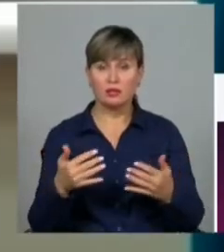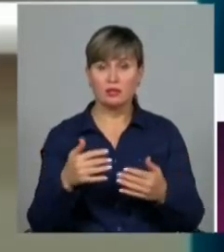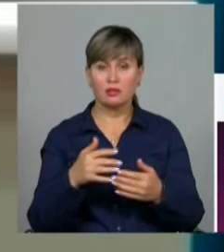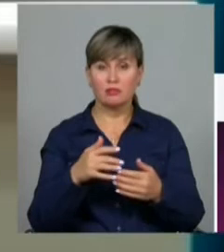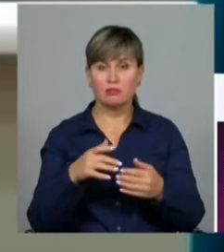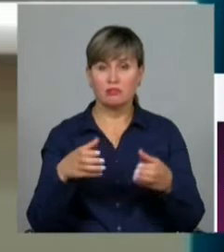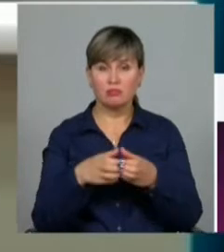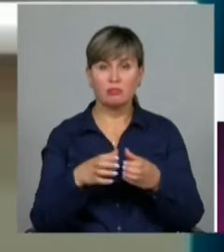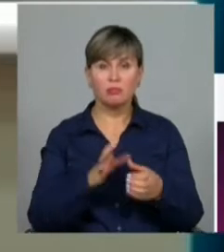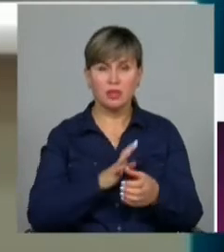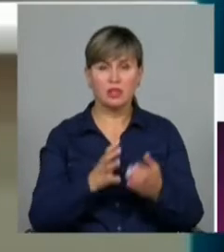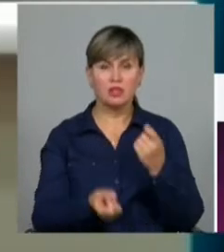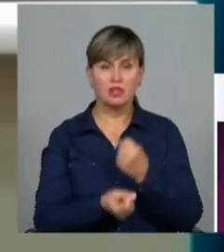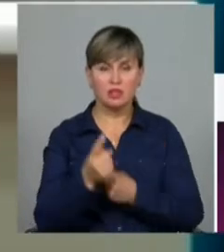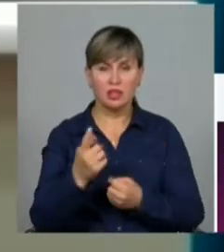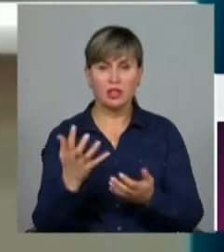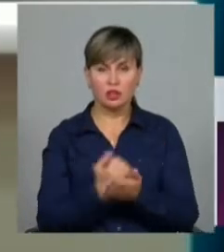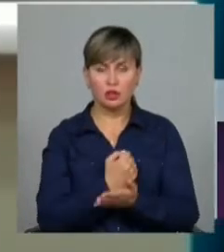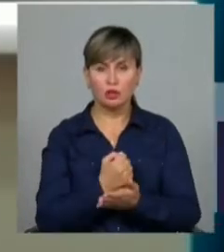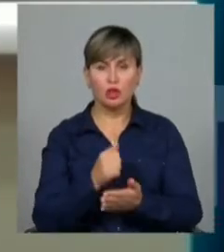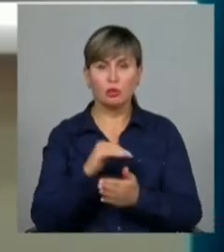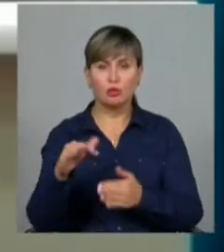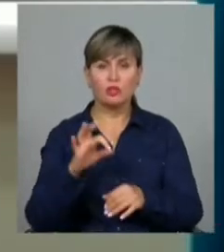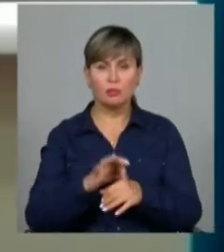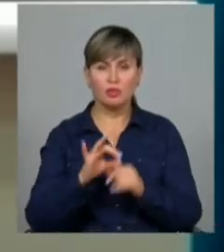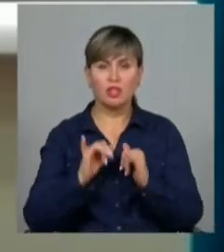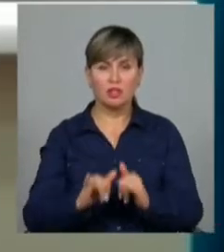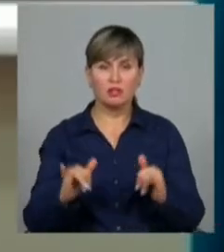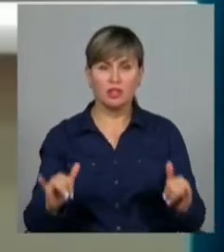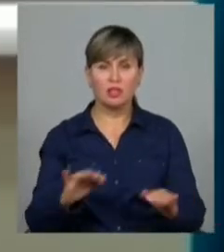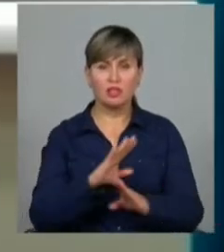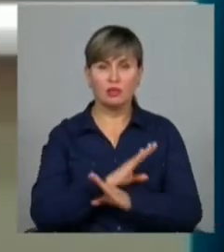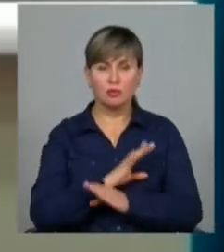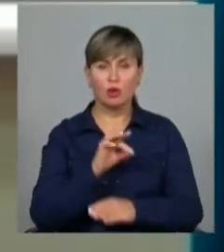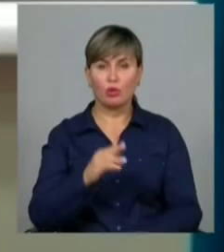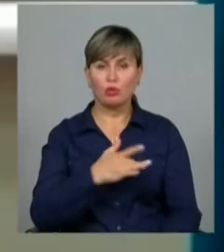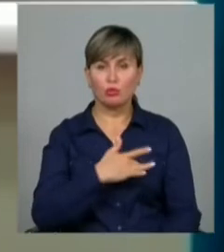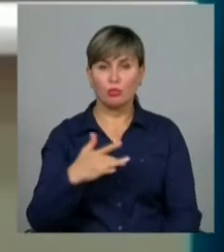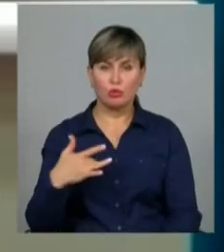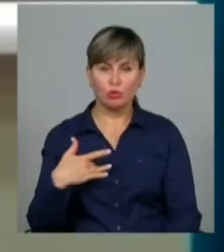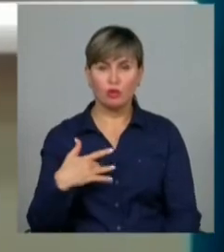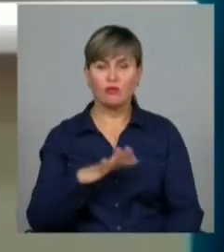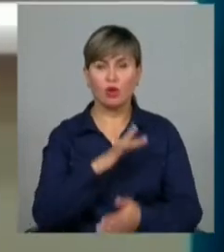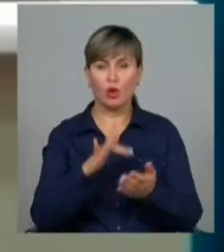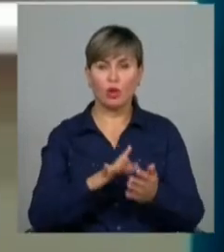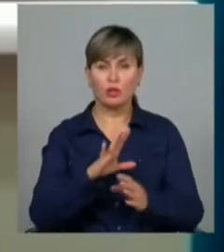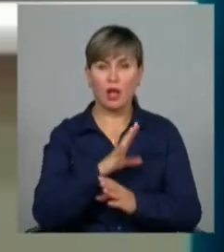службы были достигнуты. Уровни заболеваемости и распространенности и смертности от туберкулеза в городе Алматы